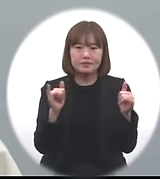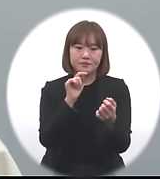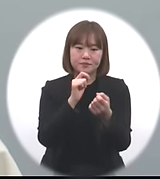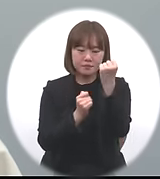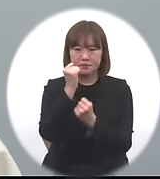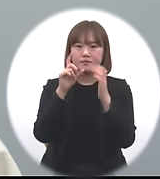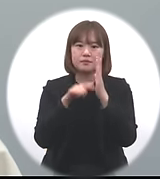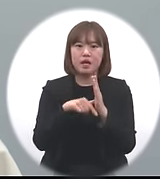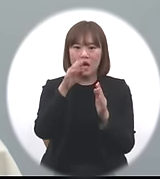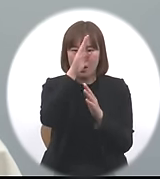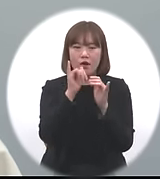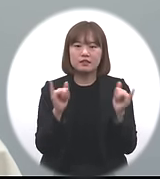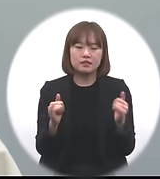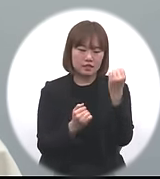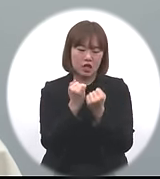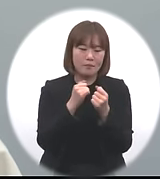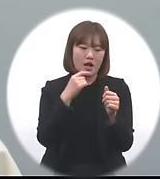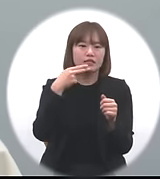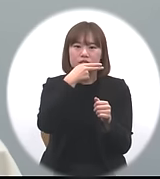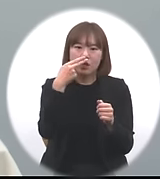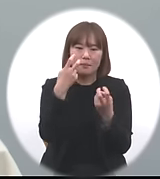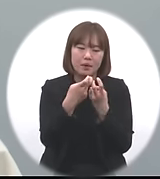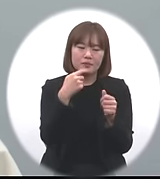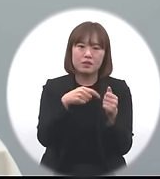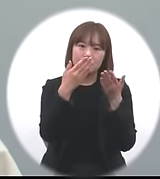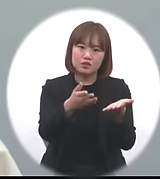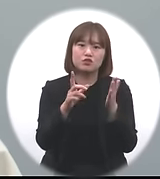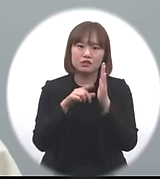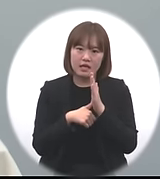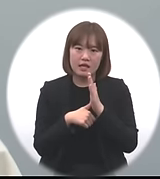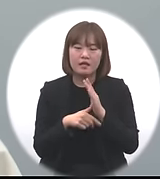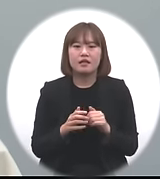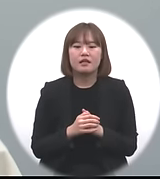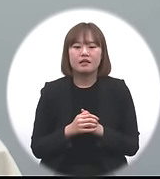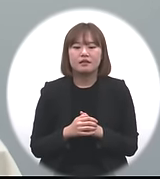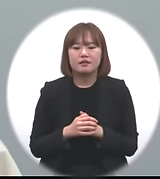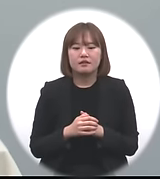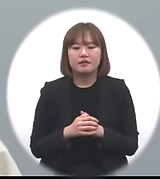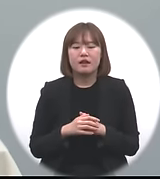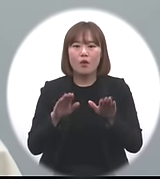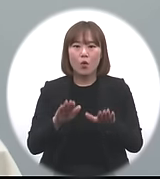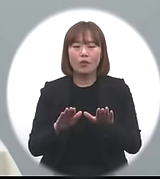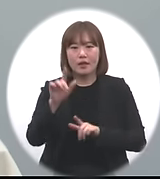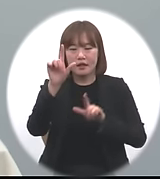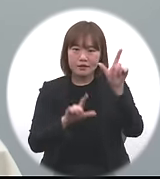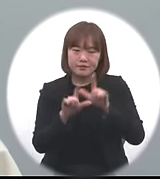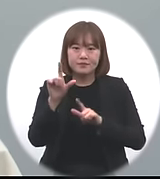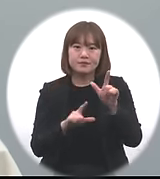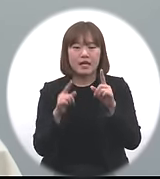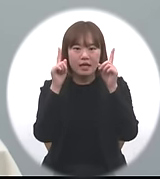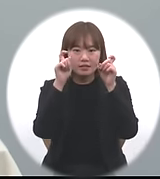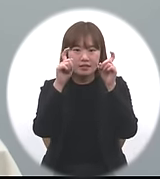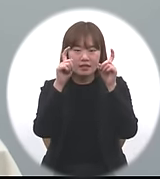환자분들한테 설명드리고 제가 저희 치과에서 환자분들한테 칫솔질 설명을 해드립니다. 그때는 모형상에서 설명하는데 오늘 모형상에서 설명하는 걸